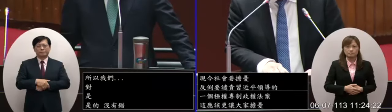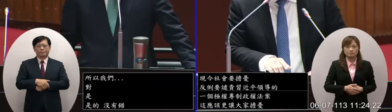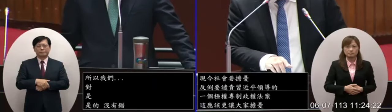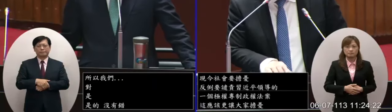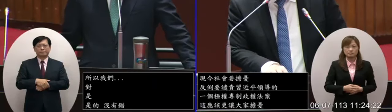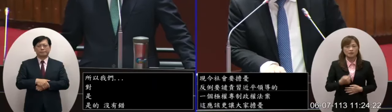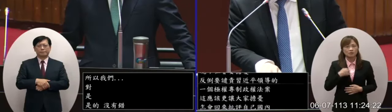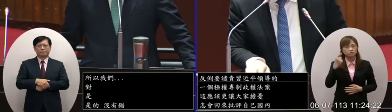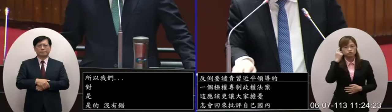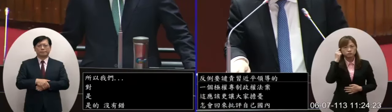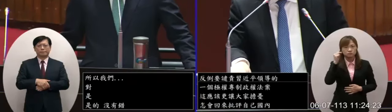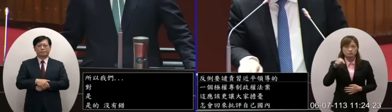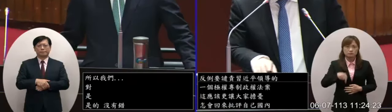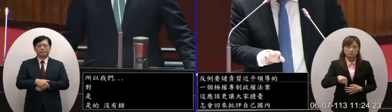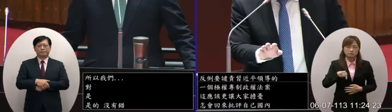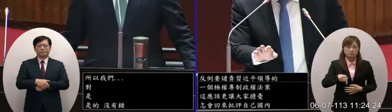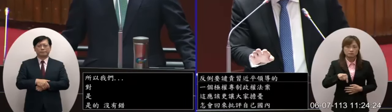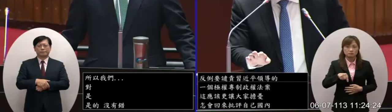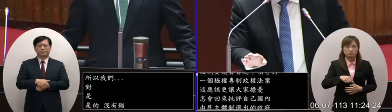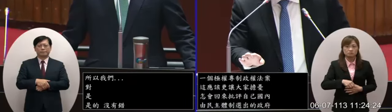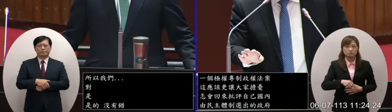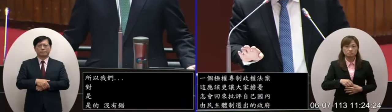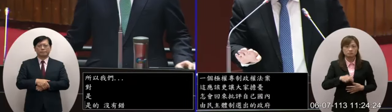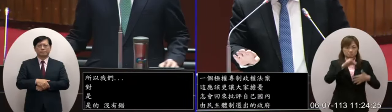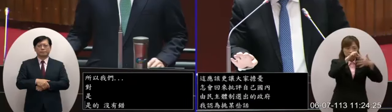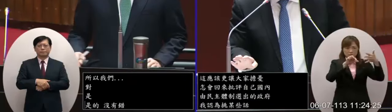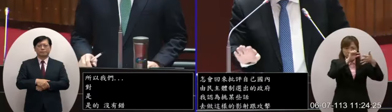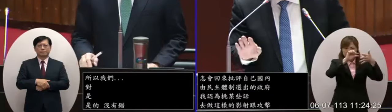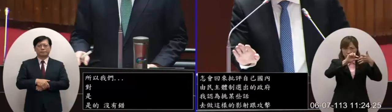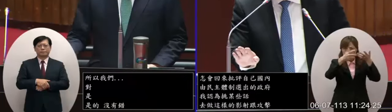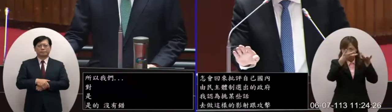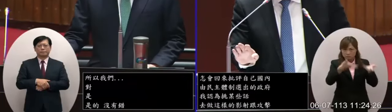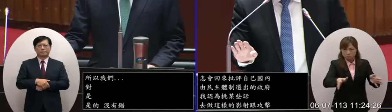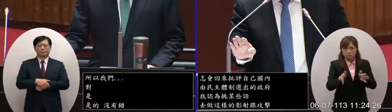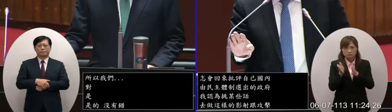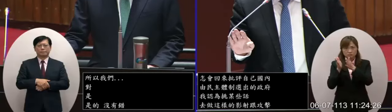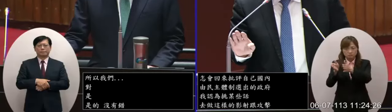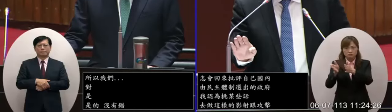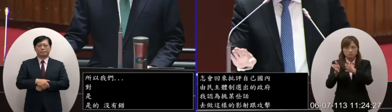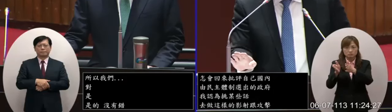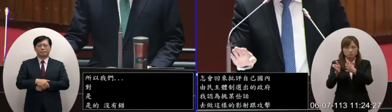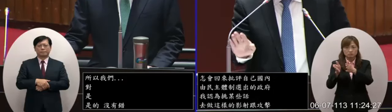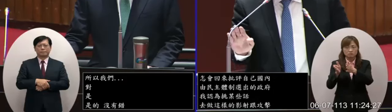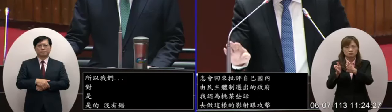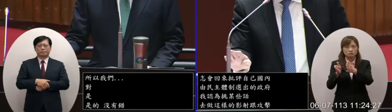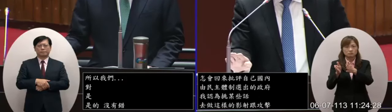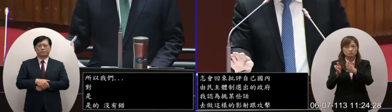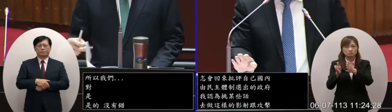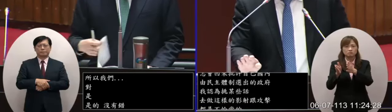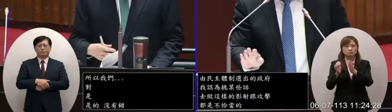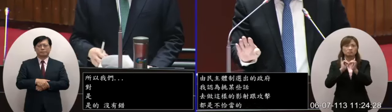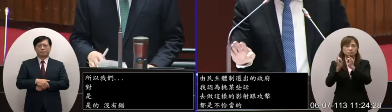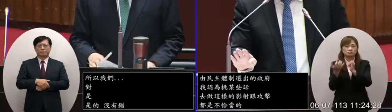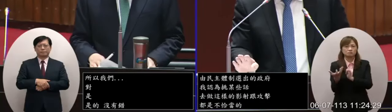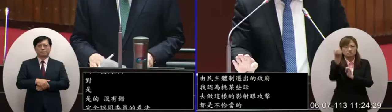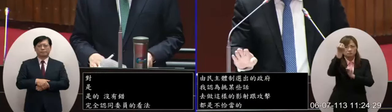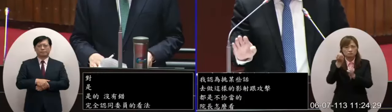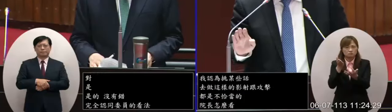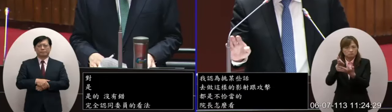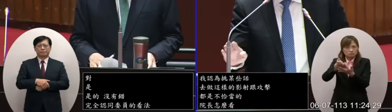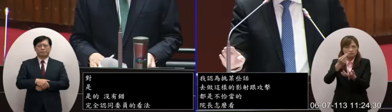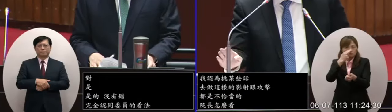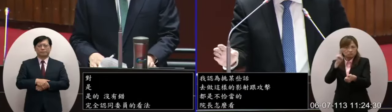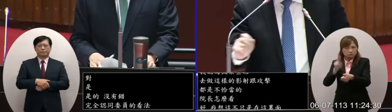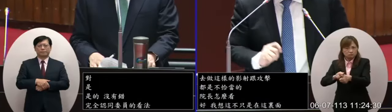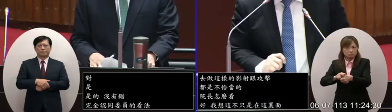我想哈，这个不只是在这个里面，其实很多条文对于《职权刑法》，对于整个都是侵犯到人权的部分，包括不确定的概